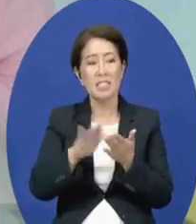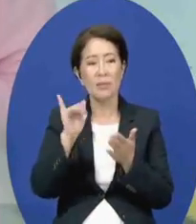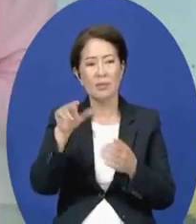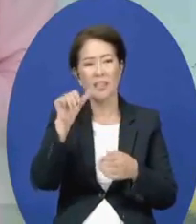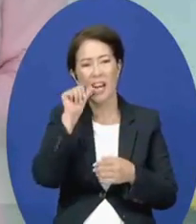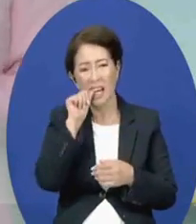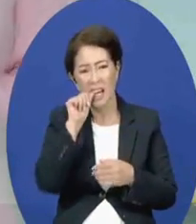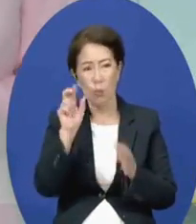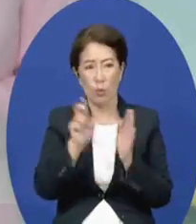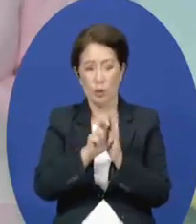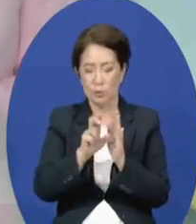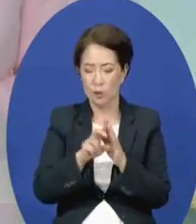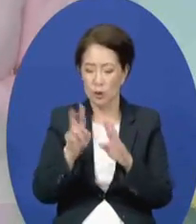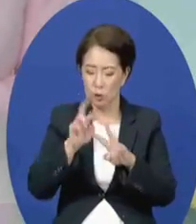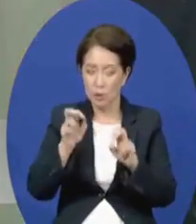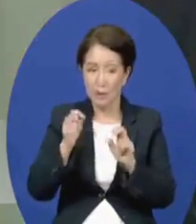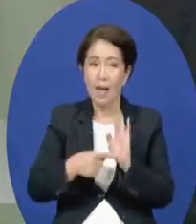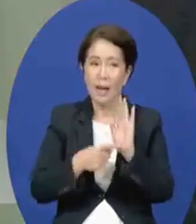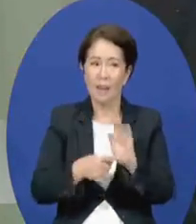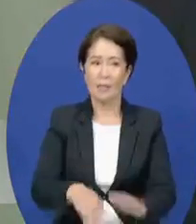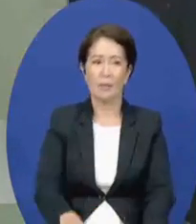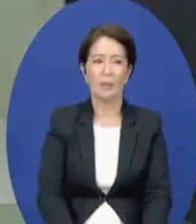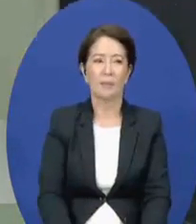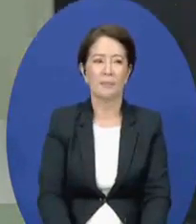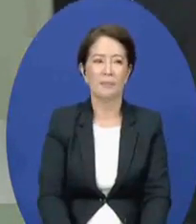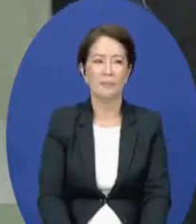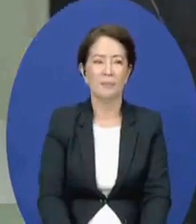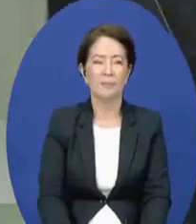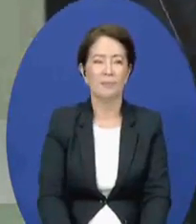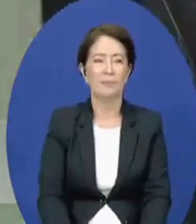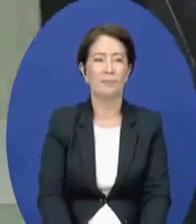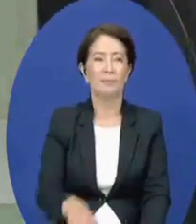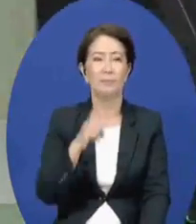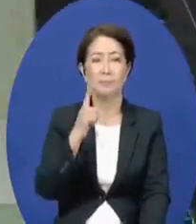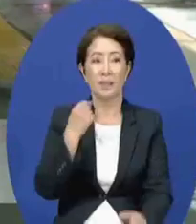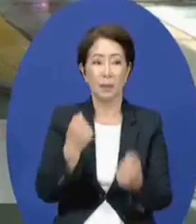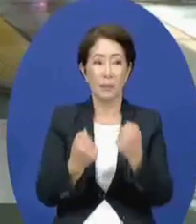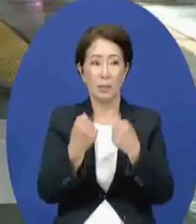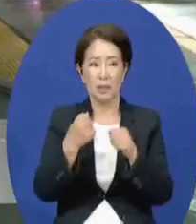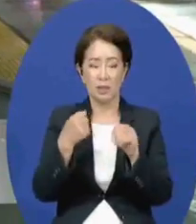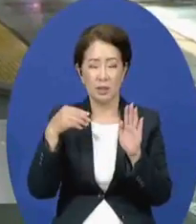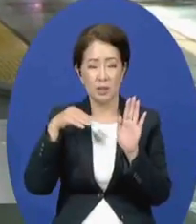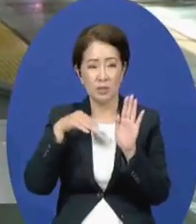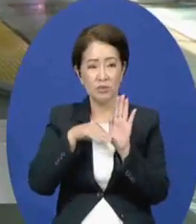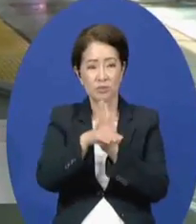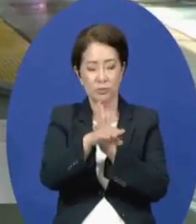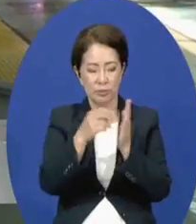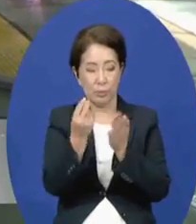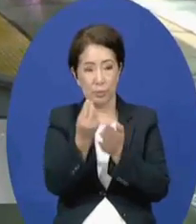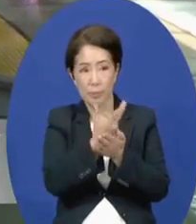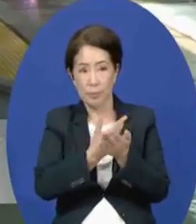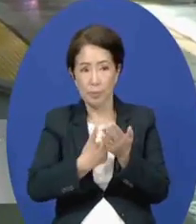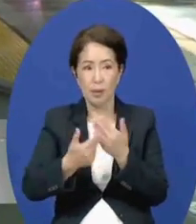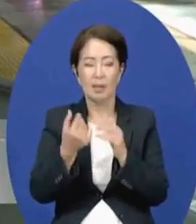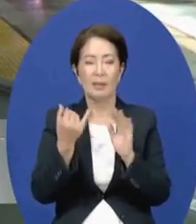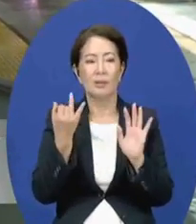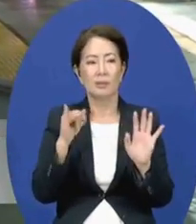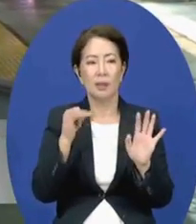ус хэмнэгдэх юм боломжтой гэдэг тулгуур гарсан байна. Одоо нэг машиныг 70-80 литр